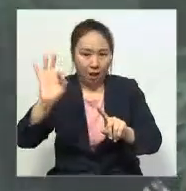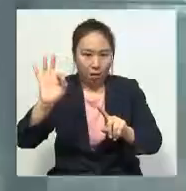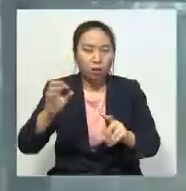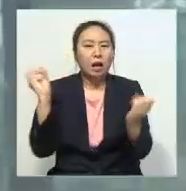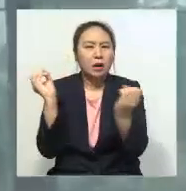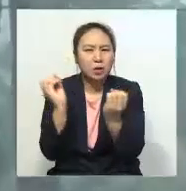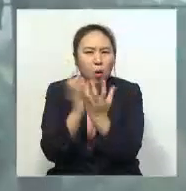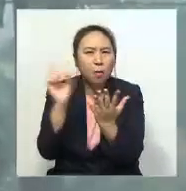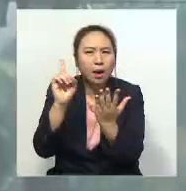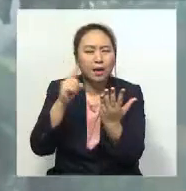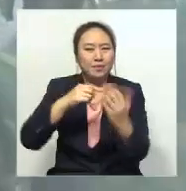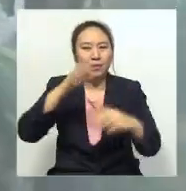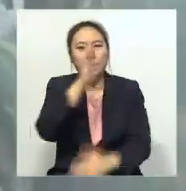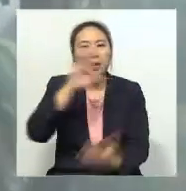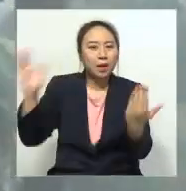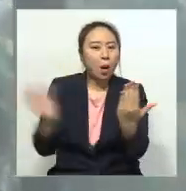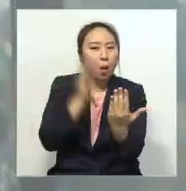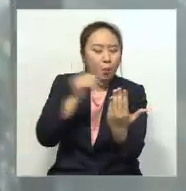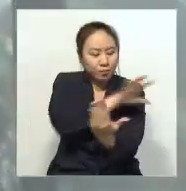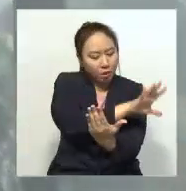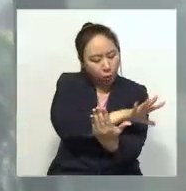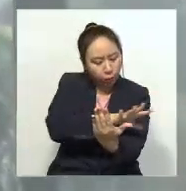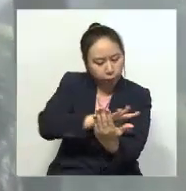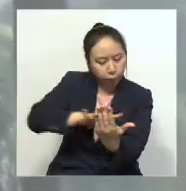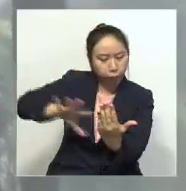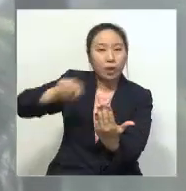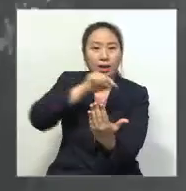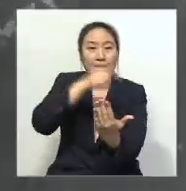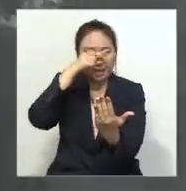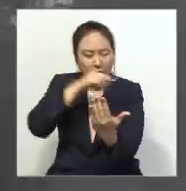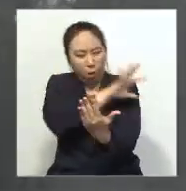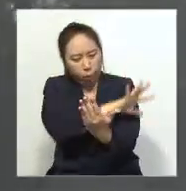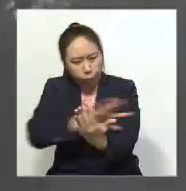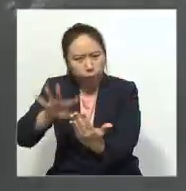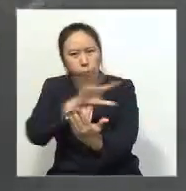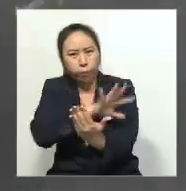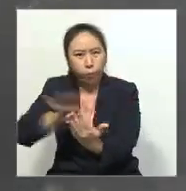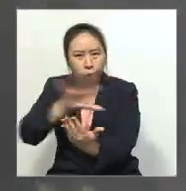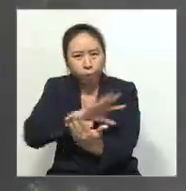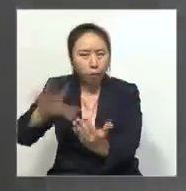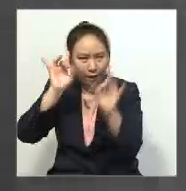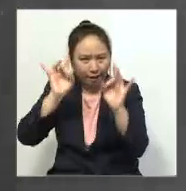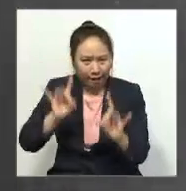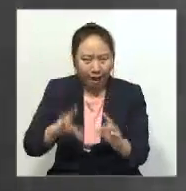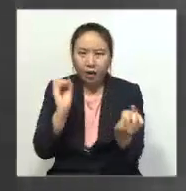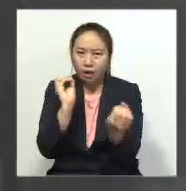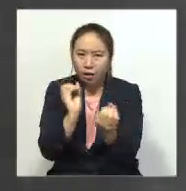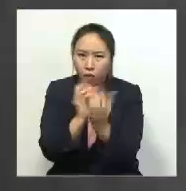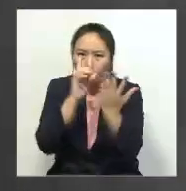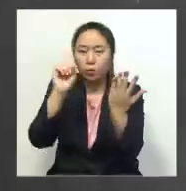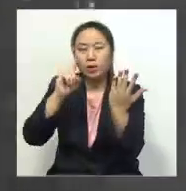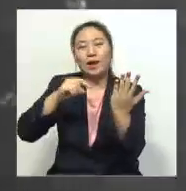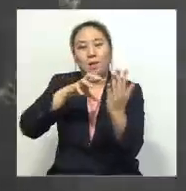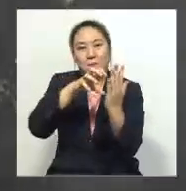ตกเฉียงใต้ที่พัดปกคลุมทะเลอันดามันประเทศไทยและอ่าวไทยมีกำลังแรงกระทบพื้นที่รับลมมรสุมด้าน